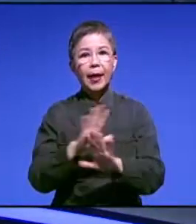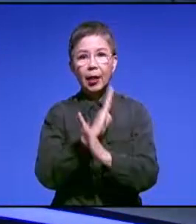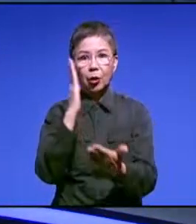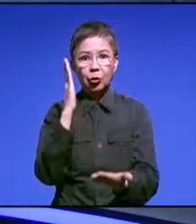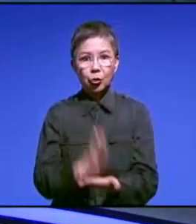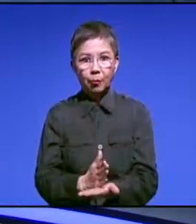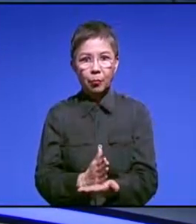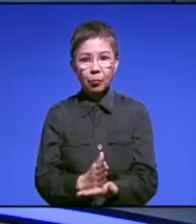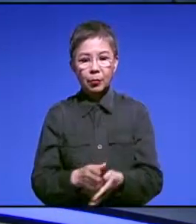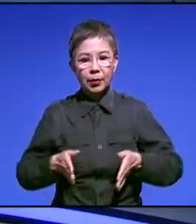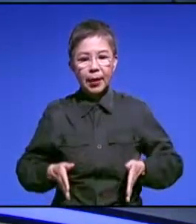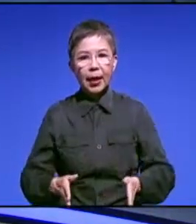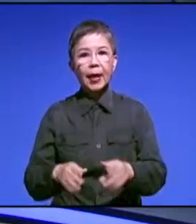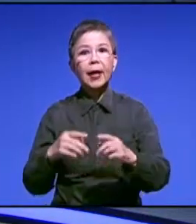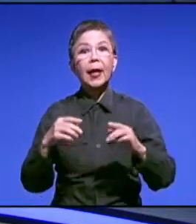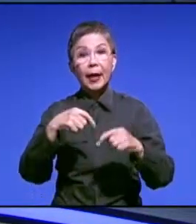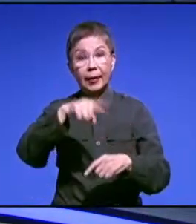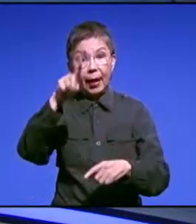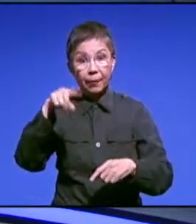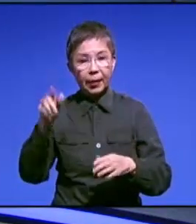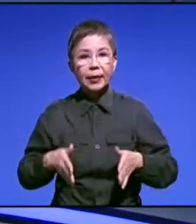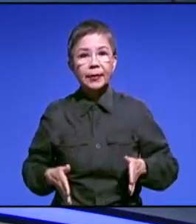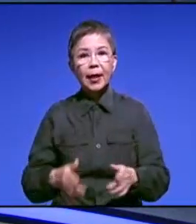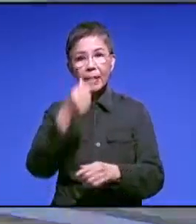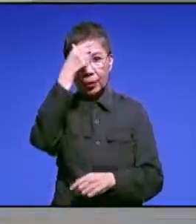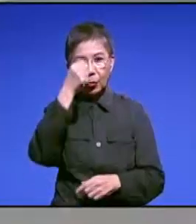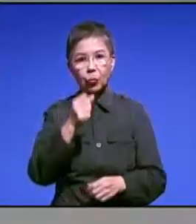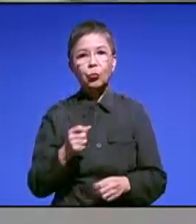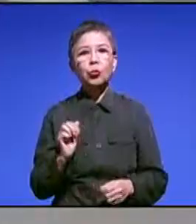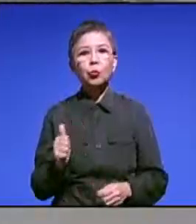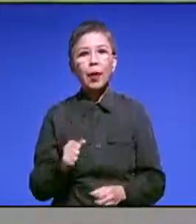sudirman-thamrin demi memutus penyebaran coffee 19